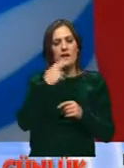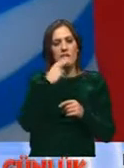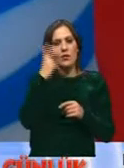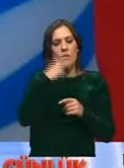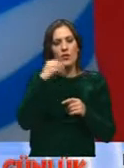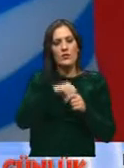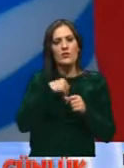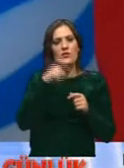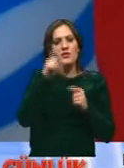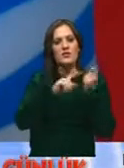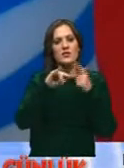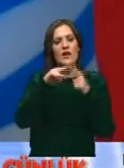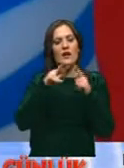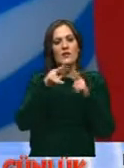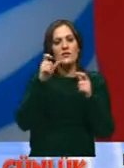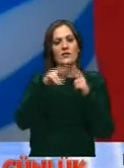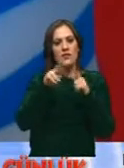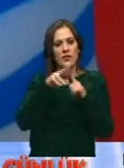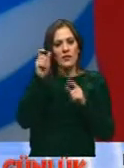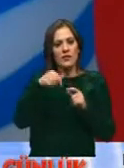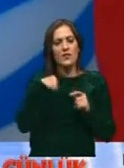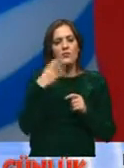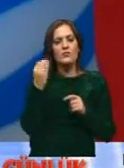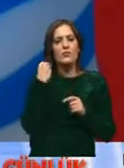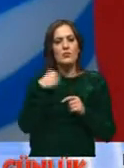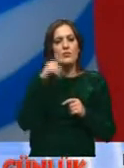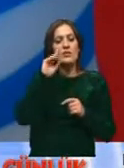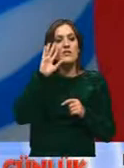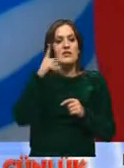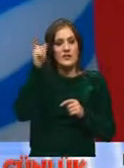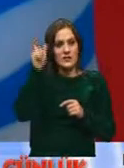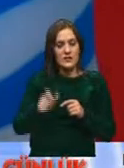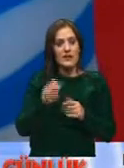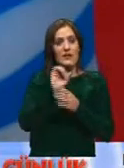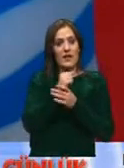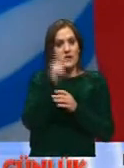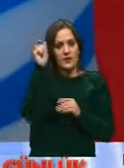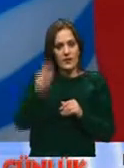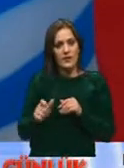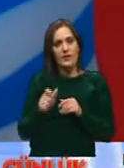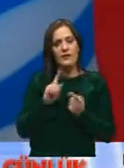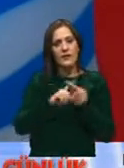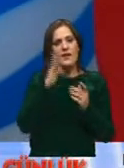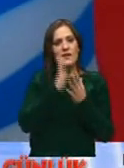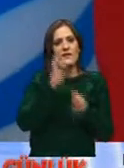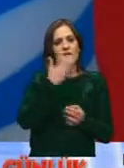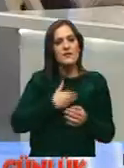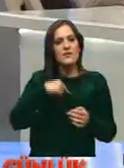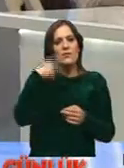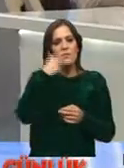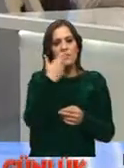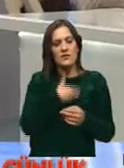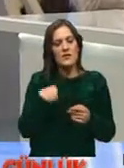Korosu şefini Cihan Can hocamızı. Çok iyi tanırız Cihan hocamızı. Tanımayan yoktur, çılgındır, yeteneklidir. Evet. Ve insan sevgisi ve